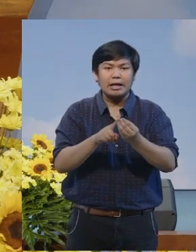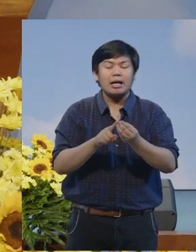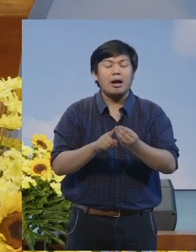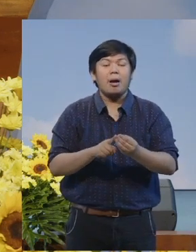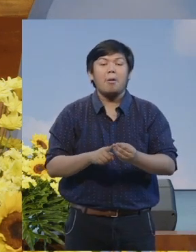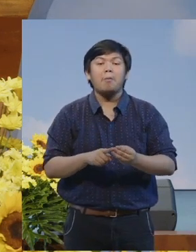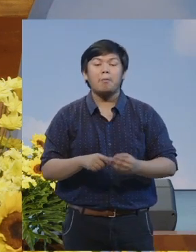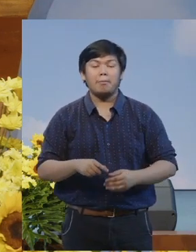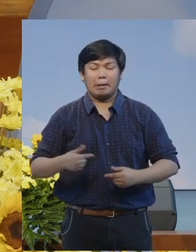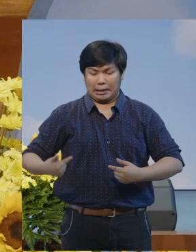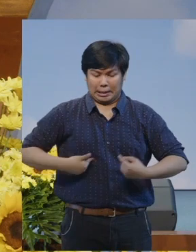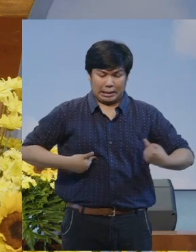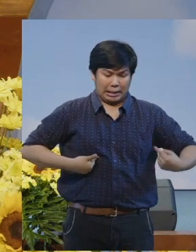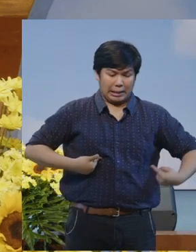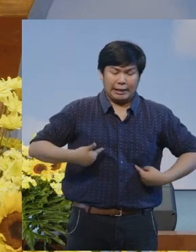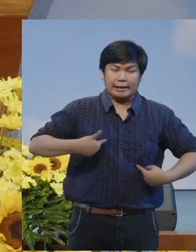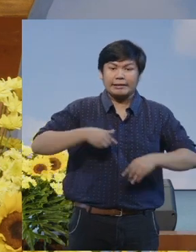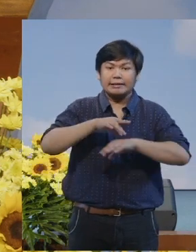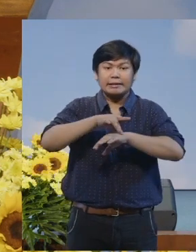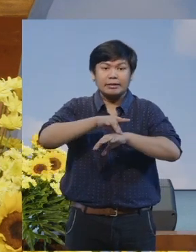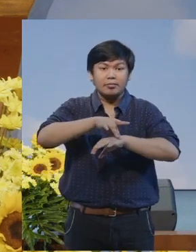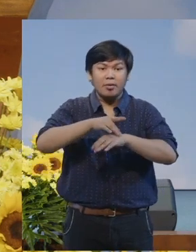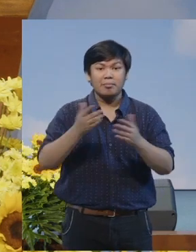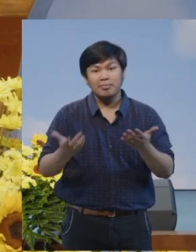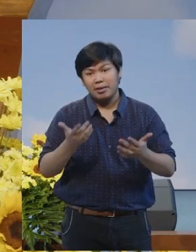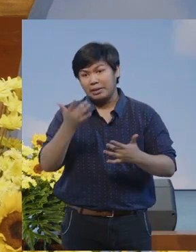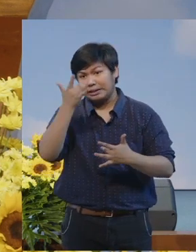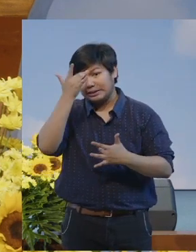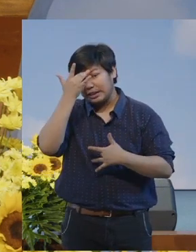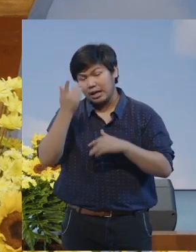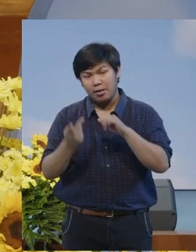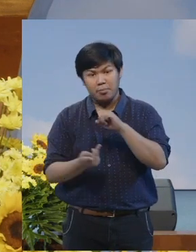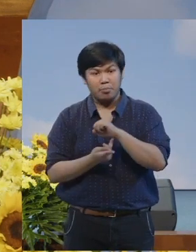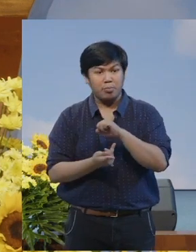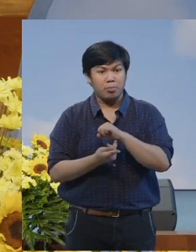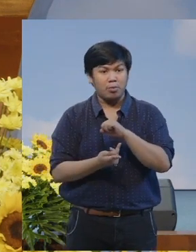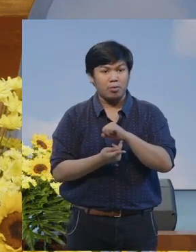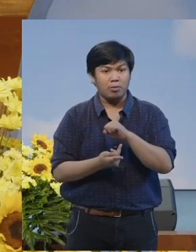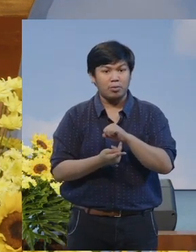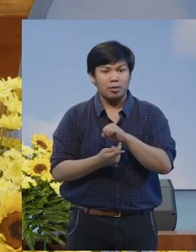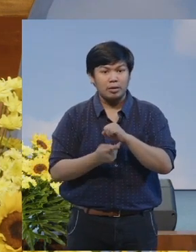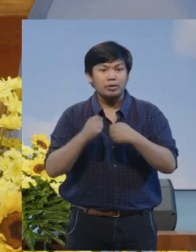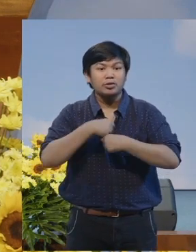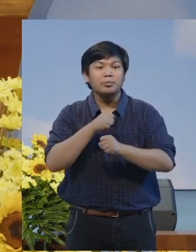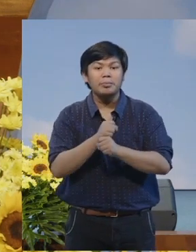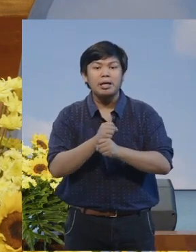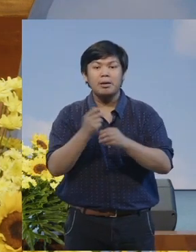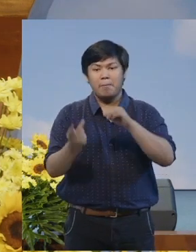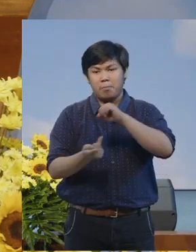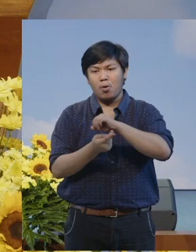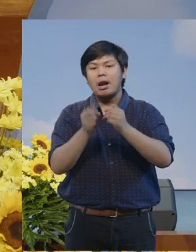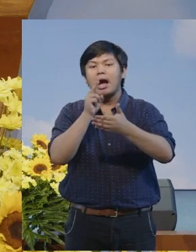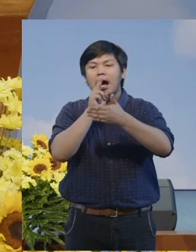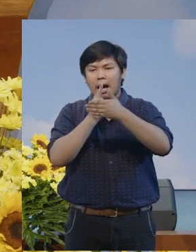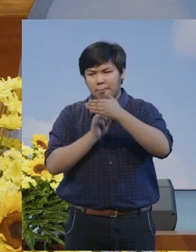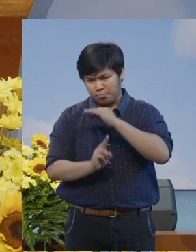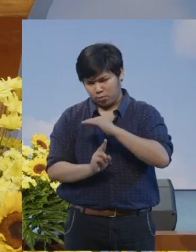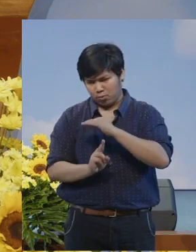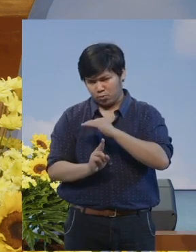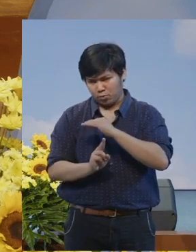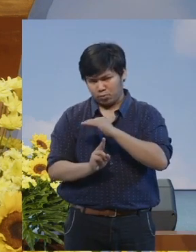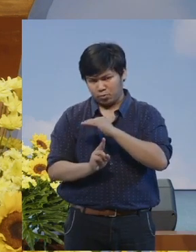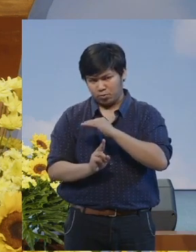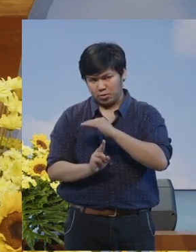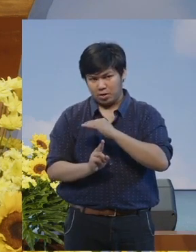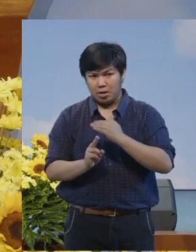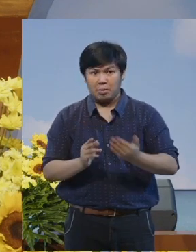nila, yung thorn of the flesh ay isang sakit sa kanyang physical na katawan. Ang sabi ng iba, maaring halos